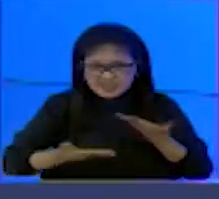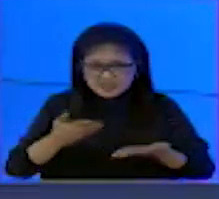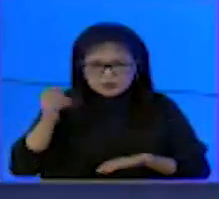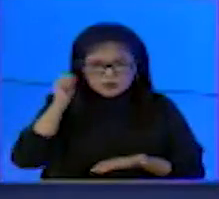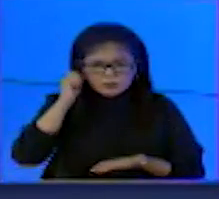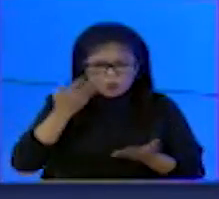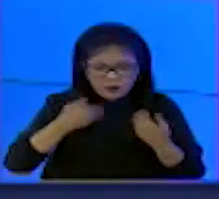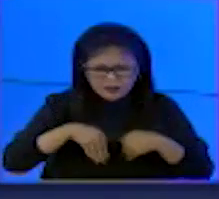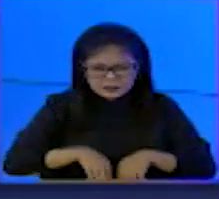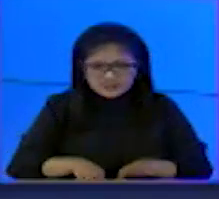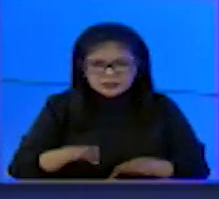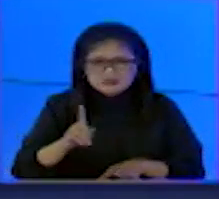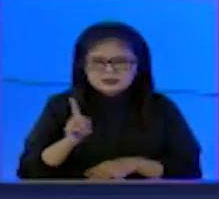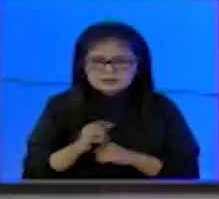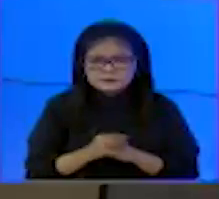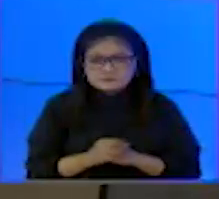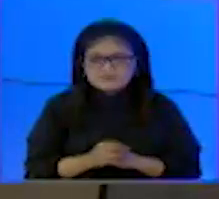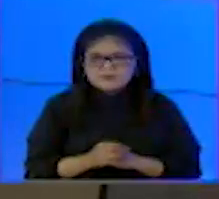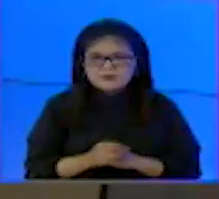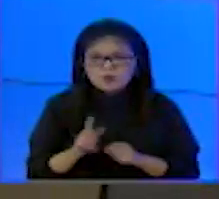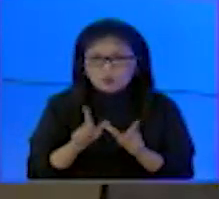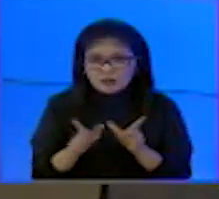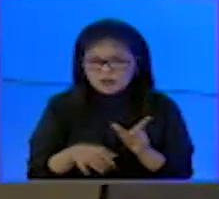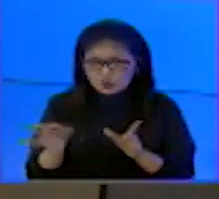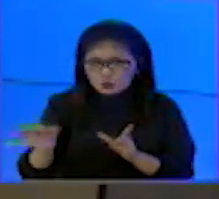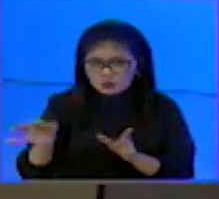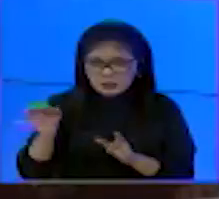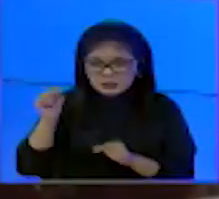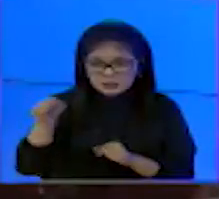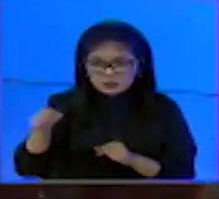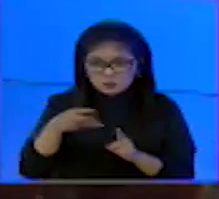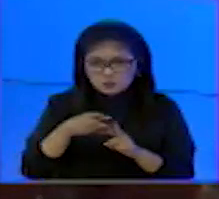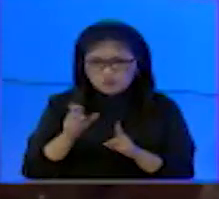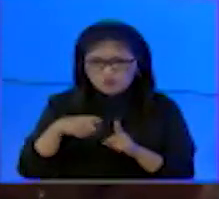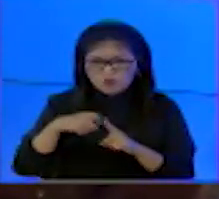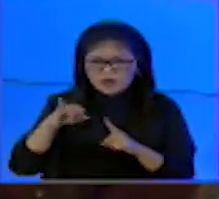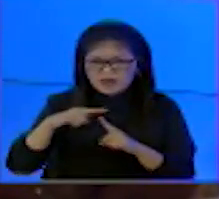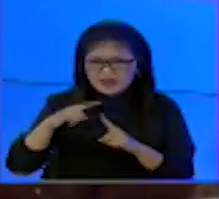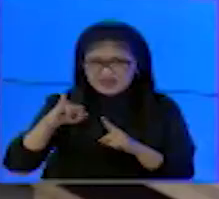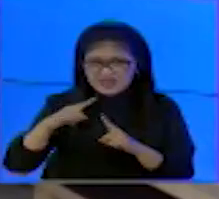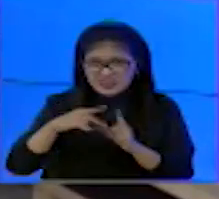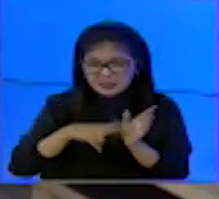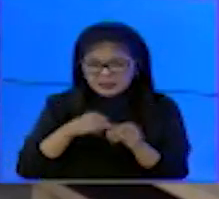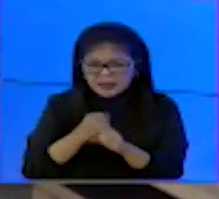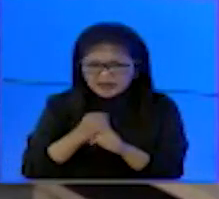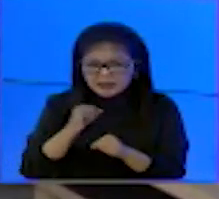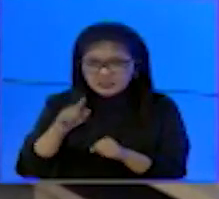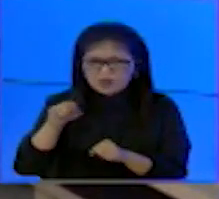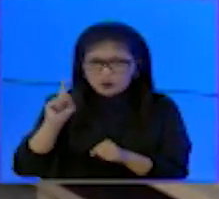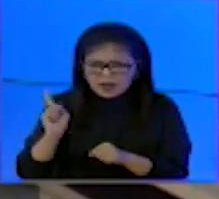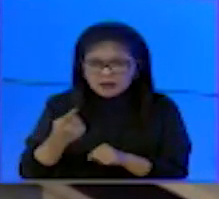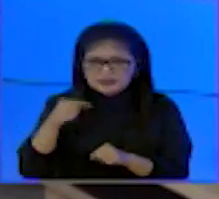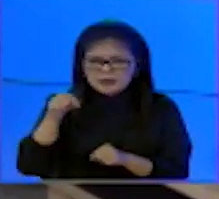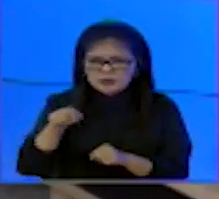melahirkan. Wali Kota Bukit Tinggi Ramlan Nur Matias menyatakan akan berkoordinasi dengan Dinas Kesehatan dan menelusuri